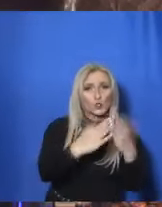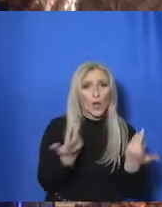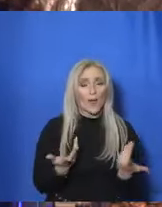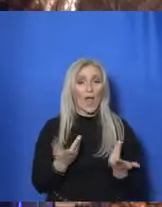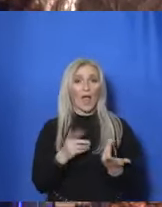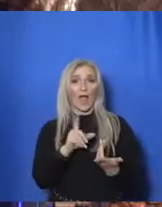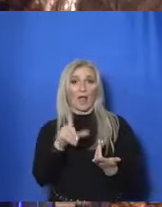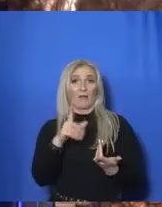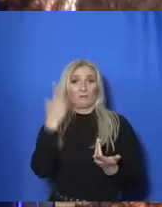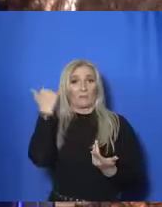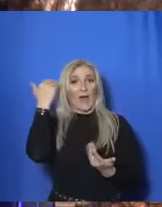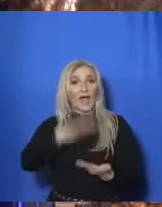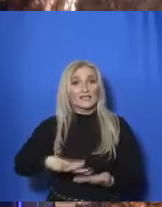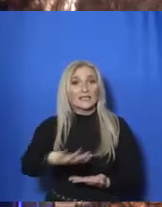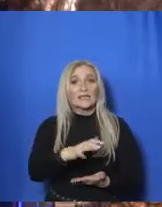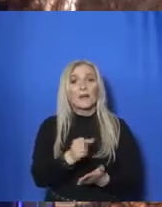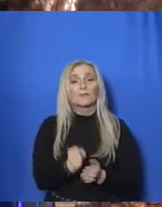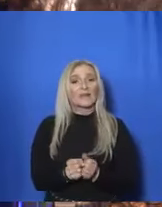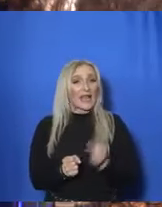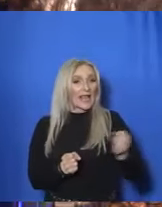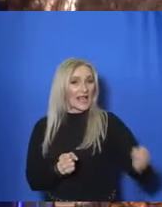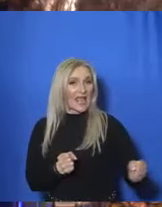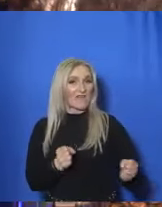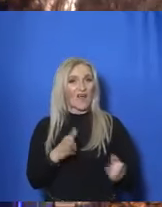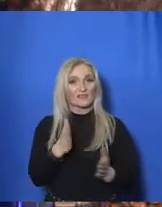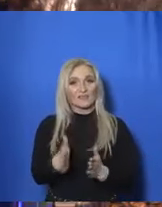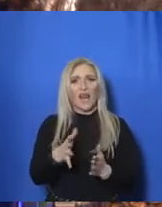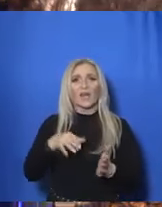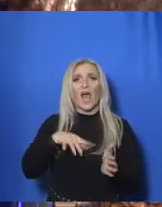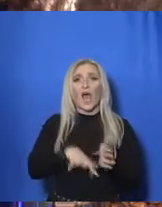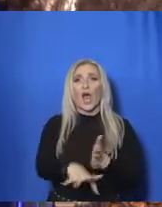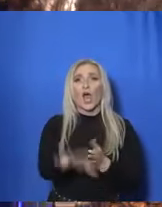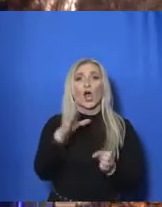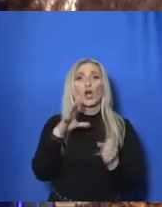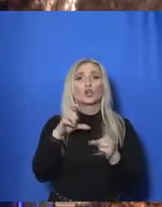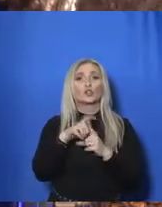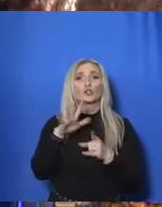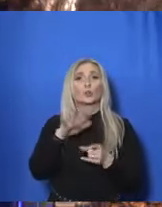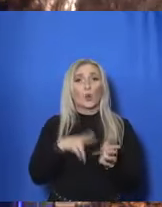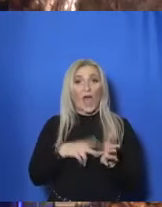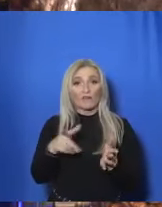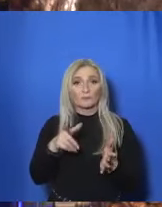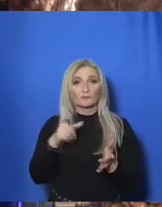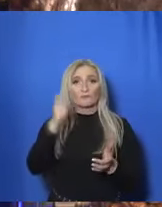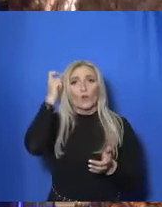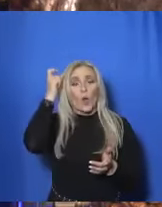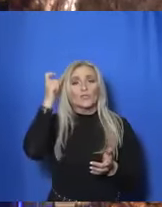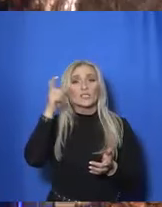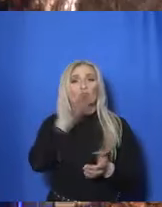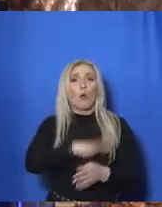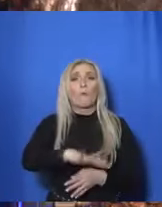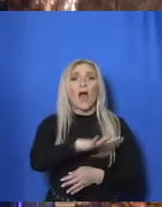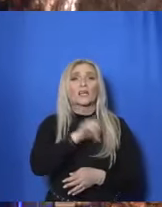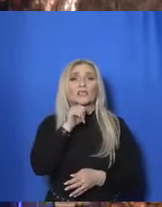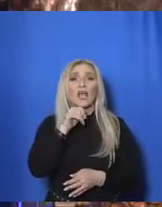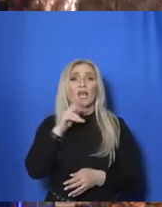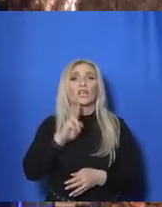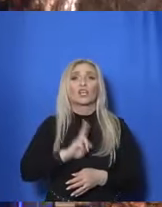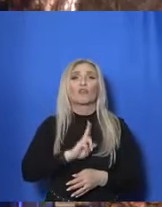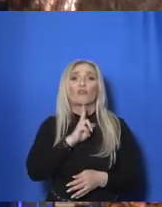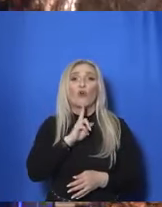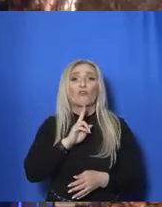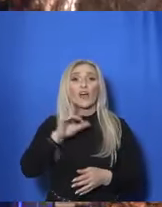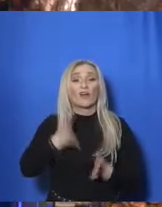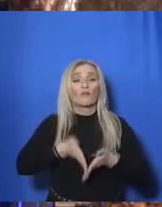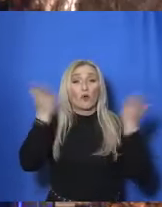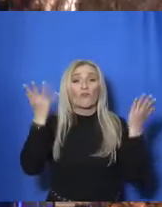hrvatskim naseljima s lijeve strane Dunava koje su financirane od strane Osječko-baranjske i Vukovarsko-srijemske županije